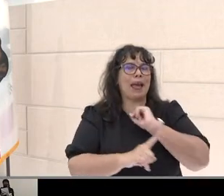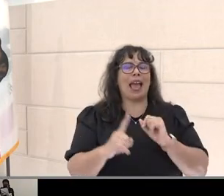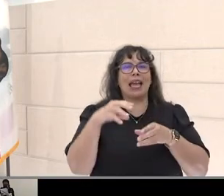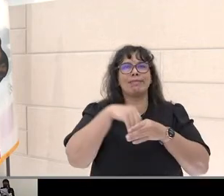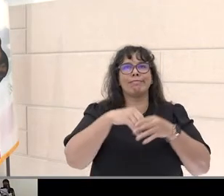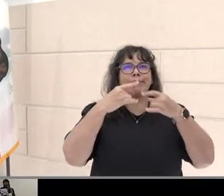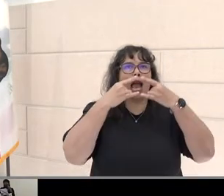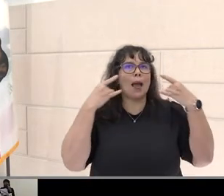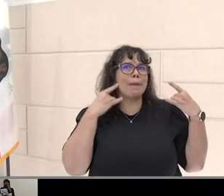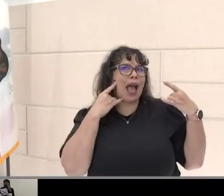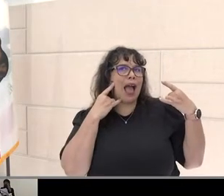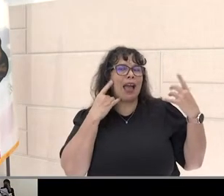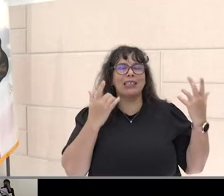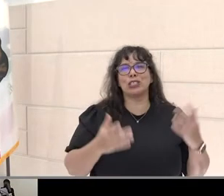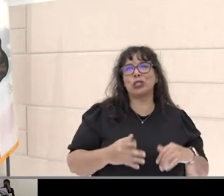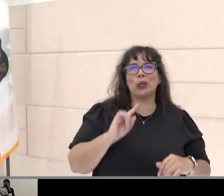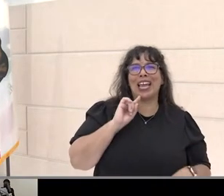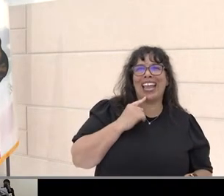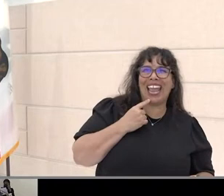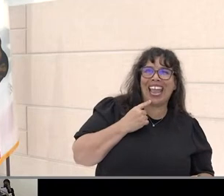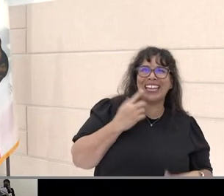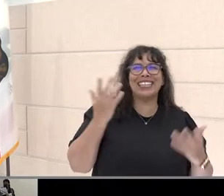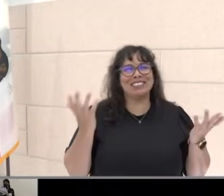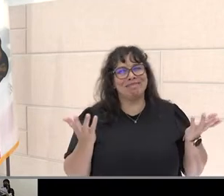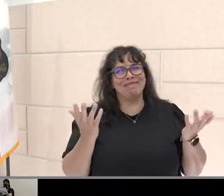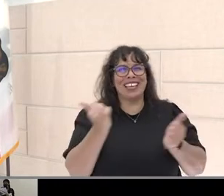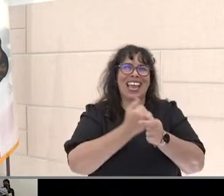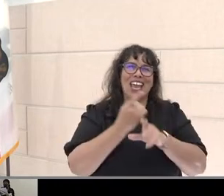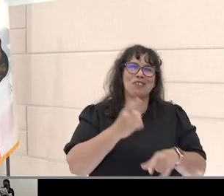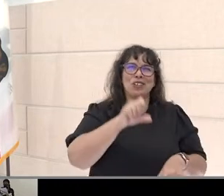าเรียนปีมนโมกสลาเรียนบางปลายนั่นนะบ้าน